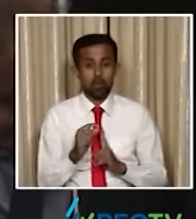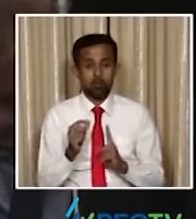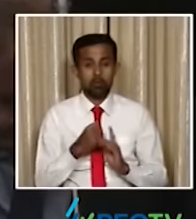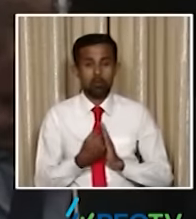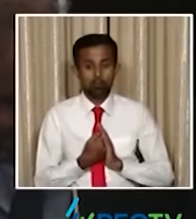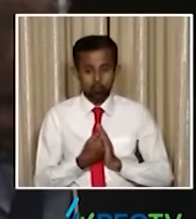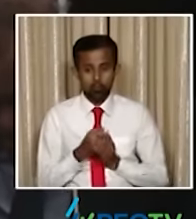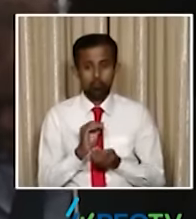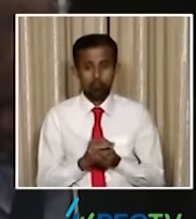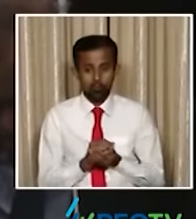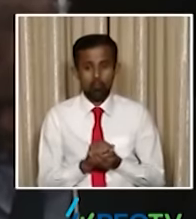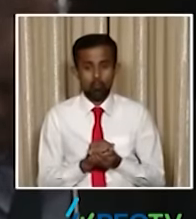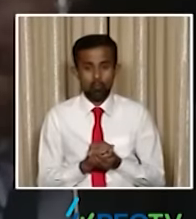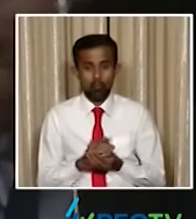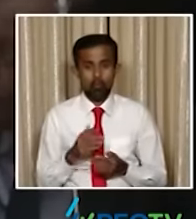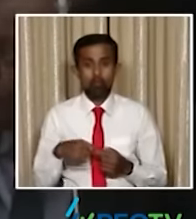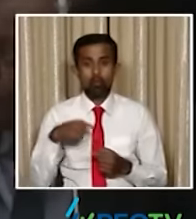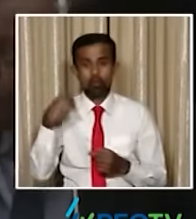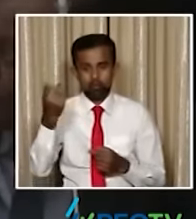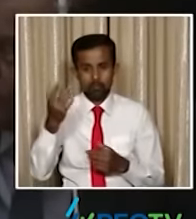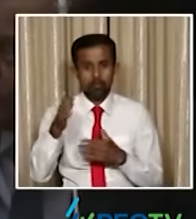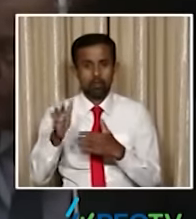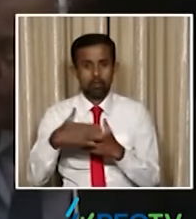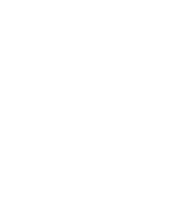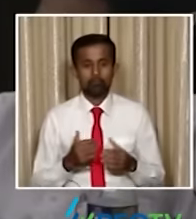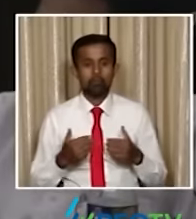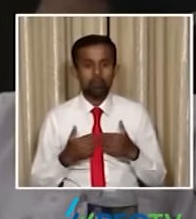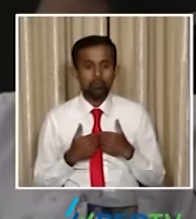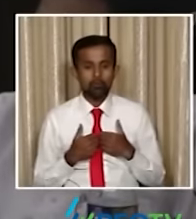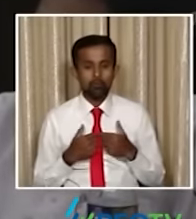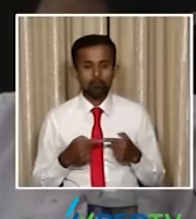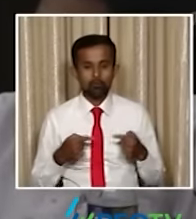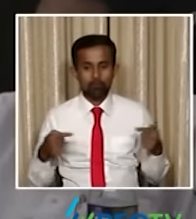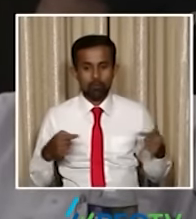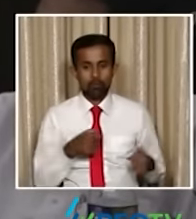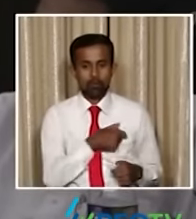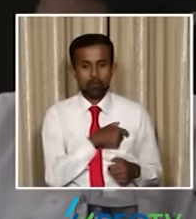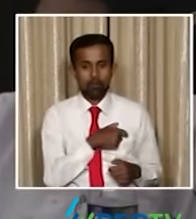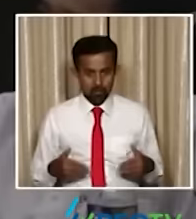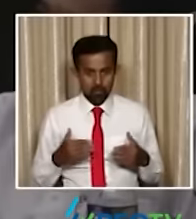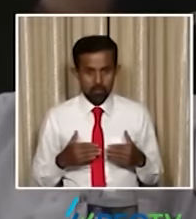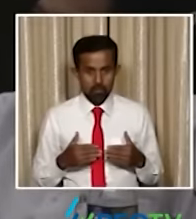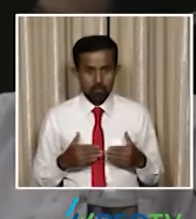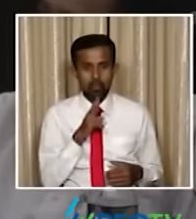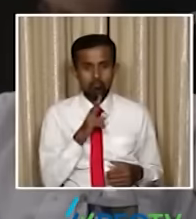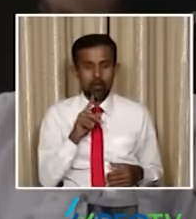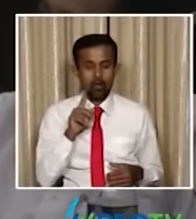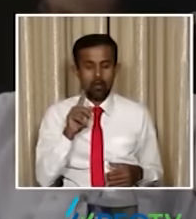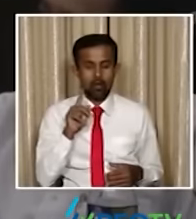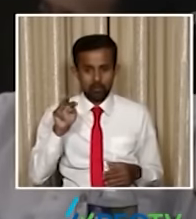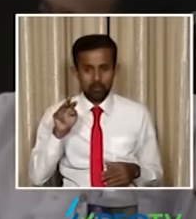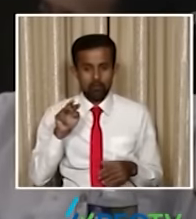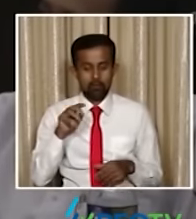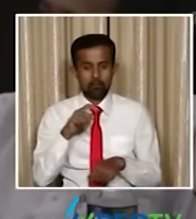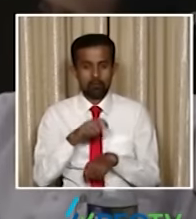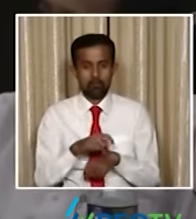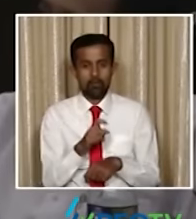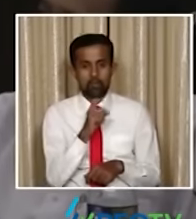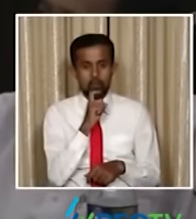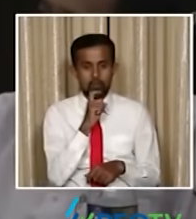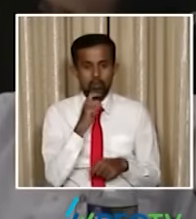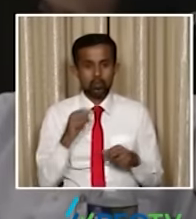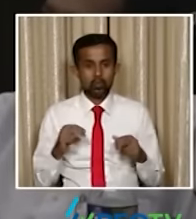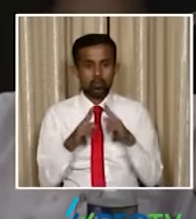රැකලා තියෙනවා. අපි ආ පැත්තට ගිහිල්ලා තියෙනවා මෙහා පැත්තට ඇවිල්ලා තියෙනවා. විපක්ෂ නායකතුමා අහන ප්‍රශ්නේ අද දවල් 1:30ටත් අධිකරණයේ